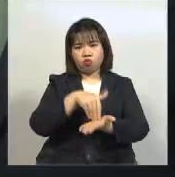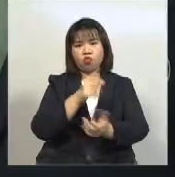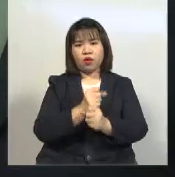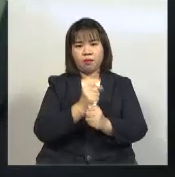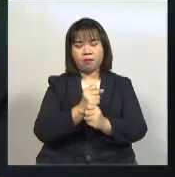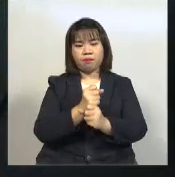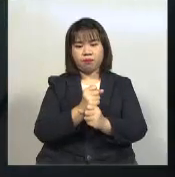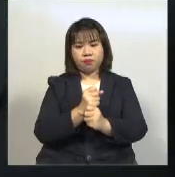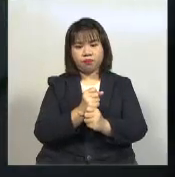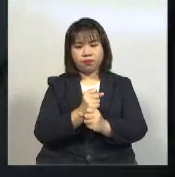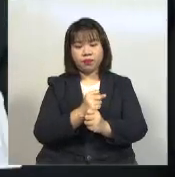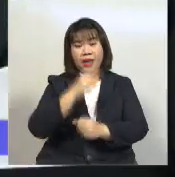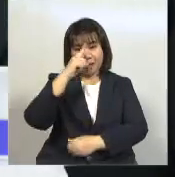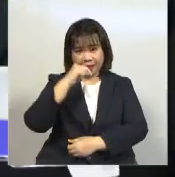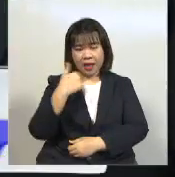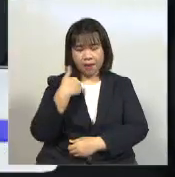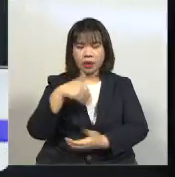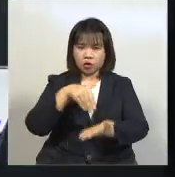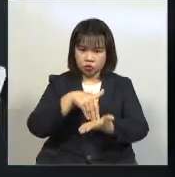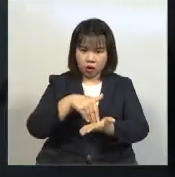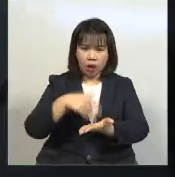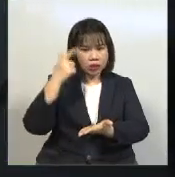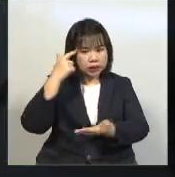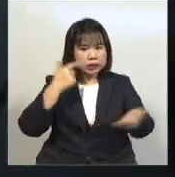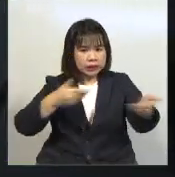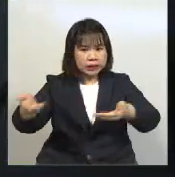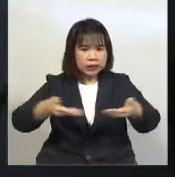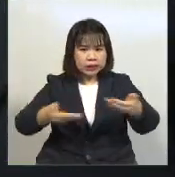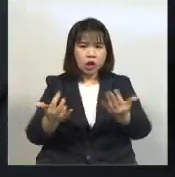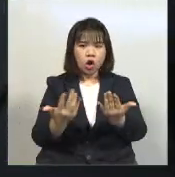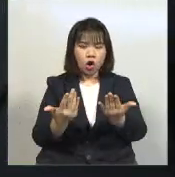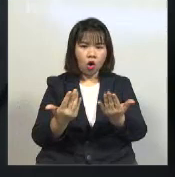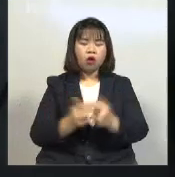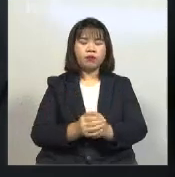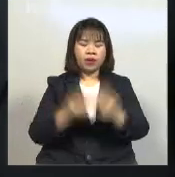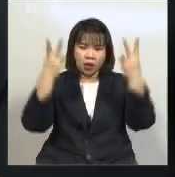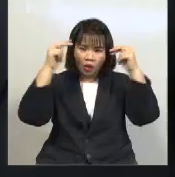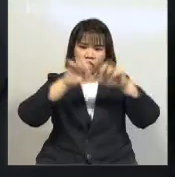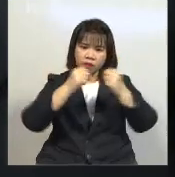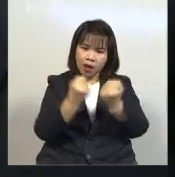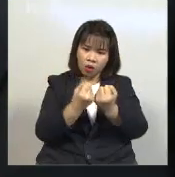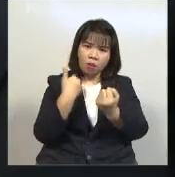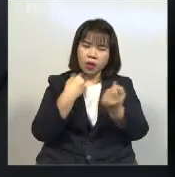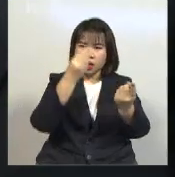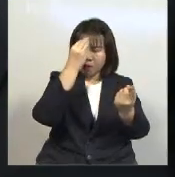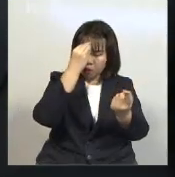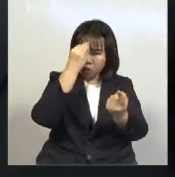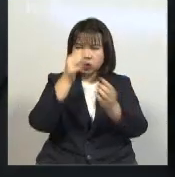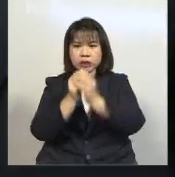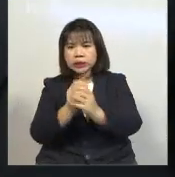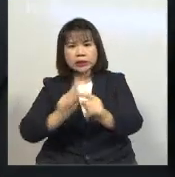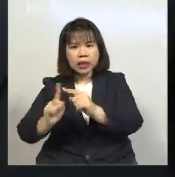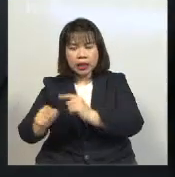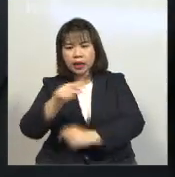ลักนะครับเราจะเชิญใครบ้างเวลานี้กำลังเชิญกันอยู่ท่านนายกสมาคมก็บอกมีญี่ปุ่นมีจีนมีต่างๆนี่แห